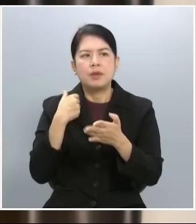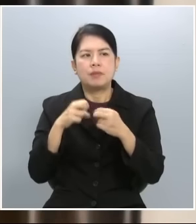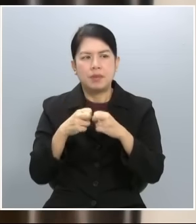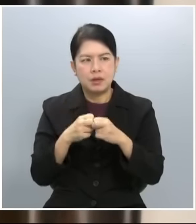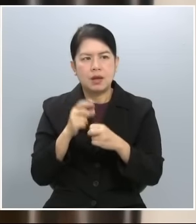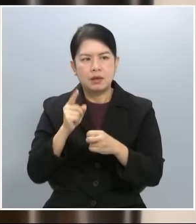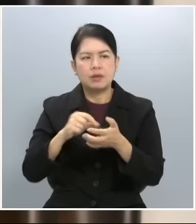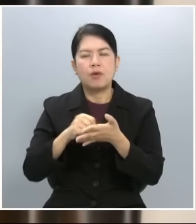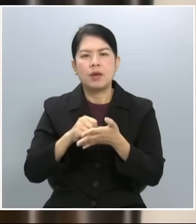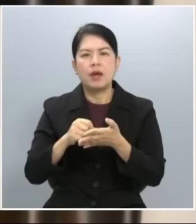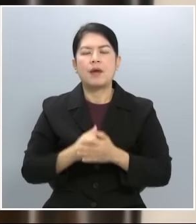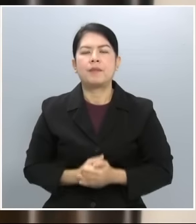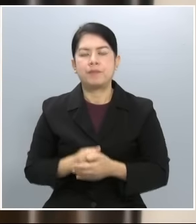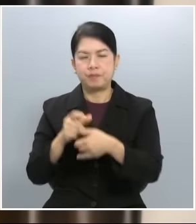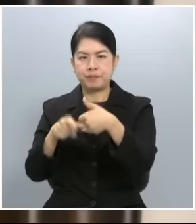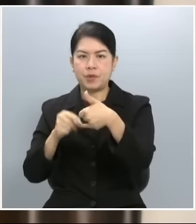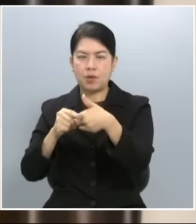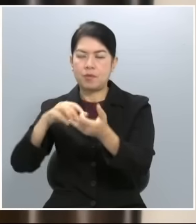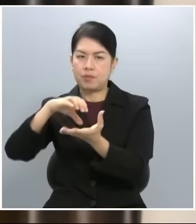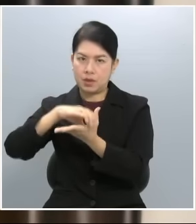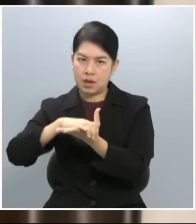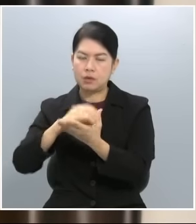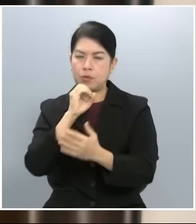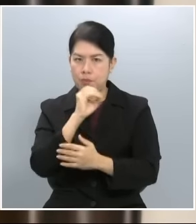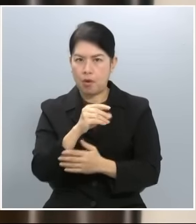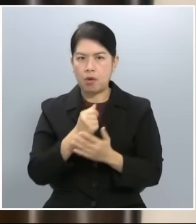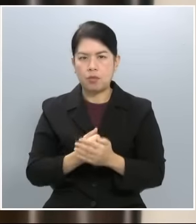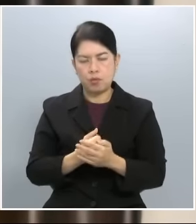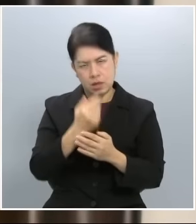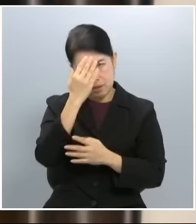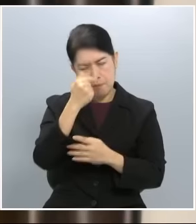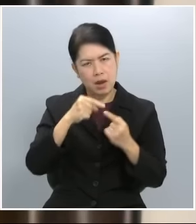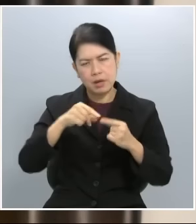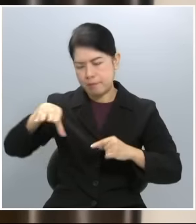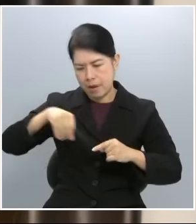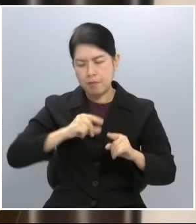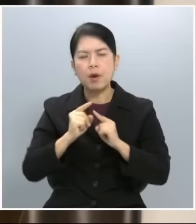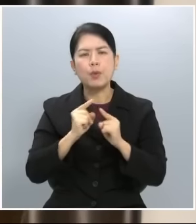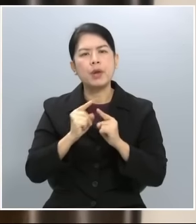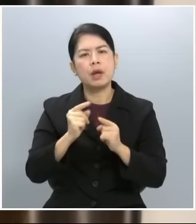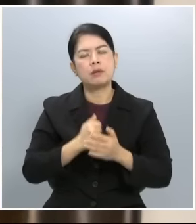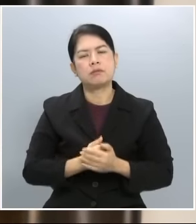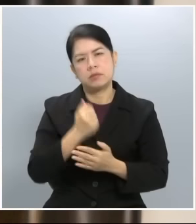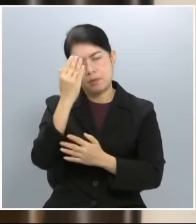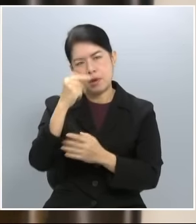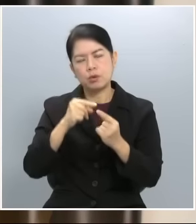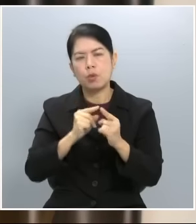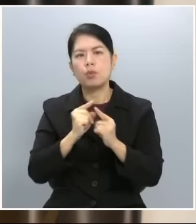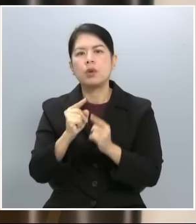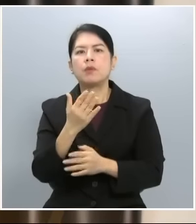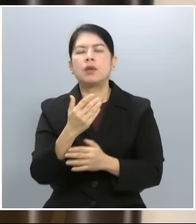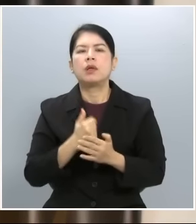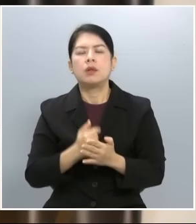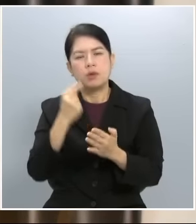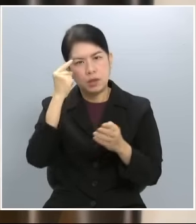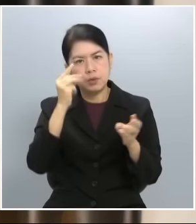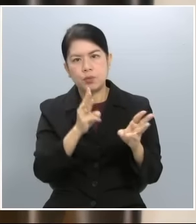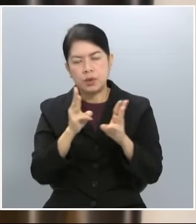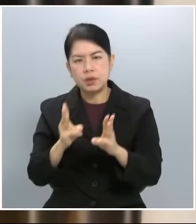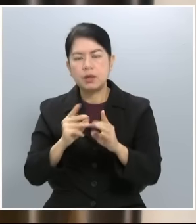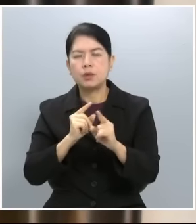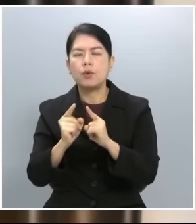ญหาแกก็บอกว่าควรที่จะมีการมาพูดคุยกันดีๆนะครับหรือว่าหาช่องทางเจรจา